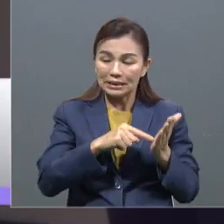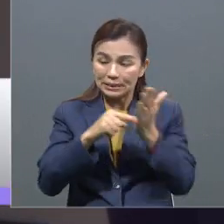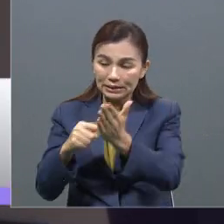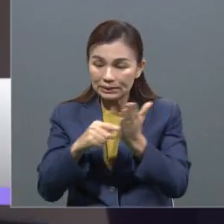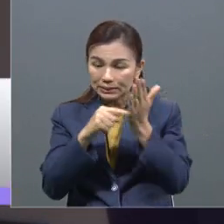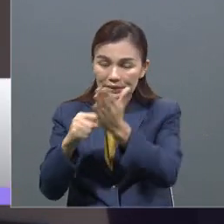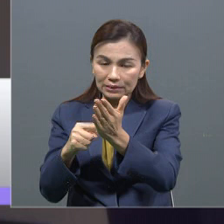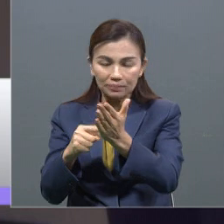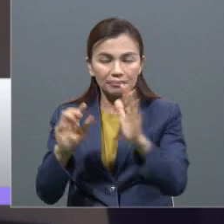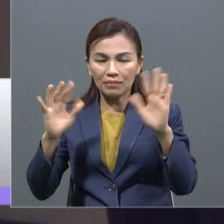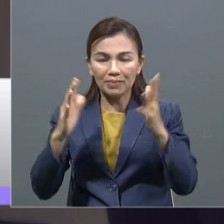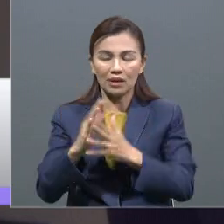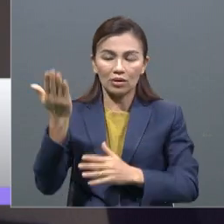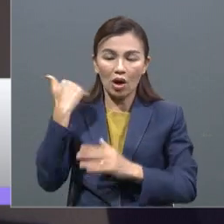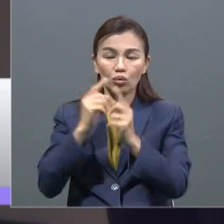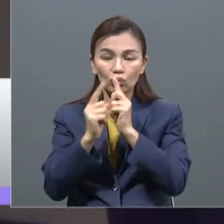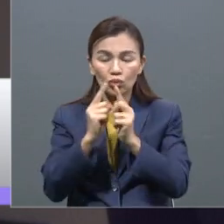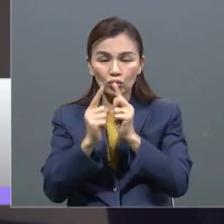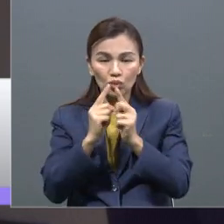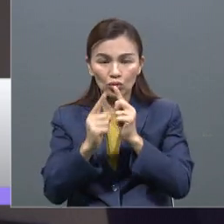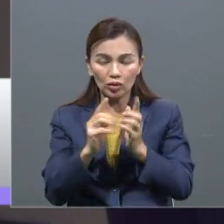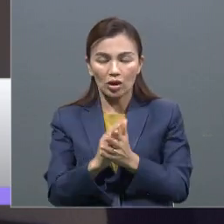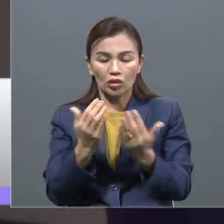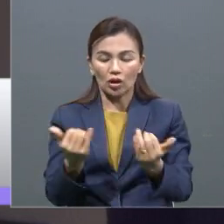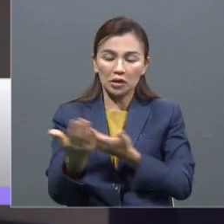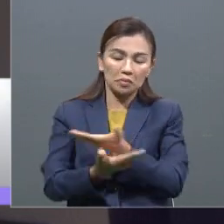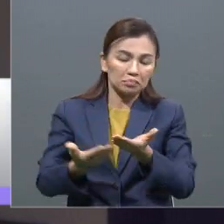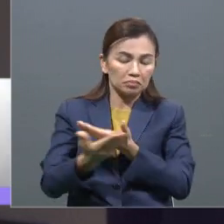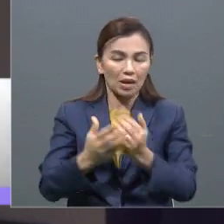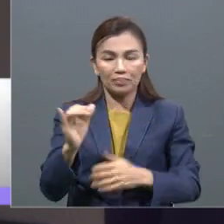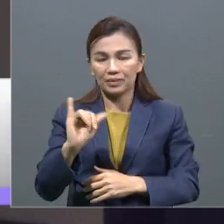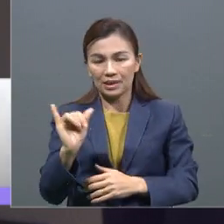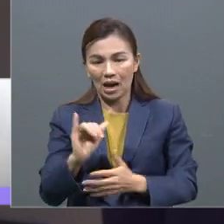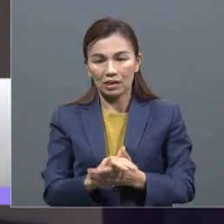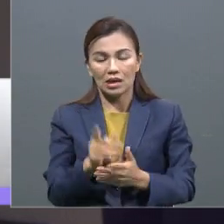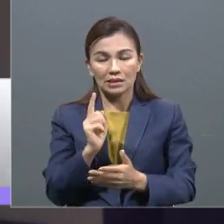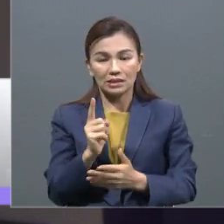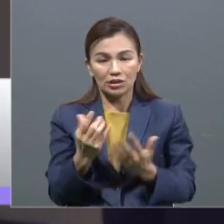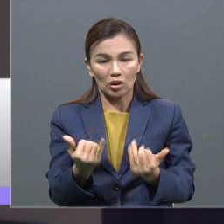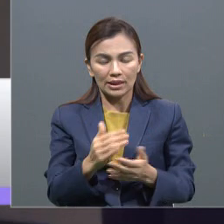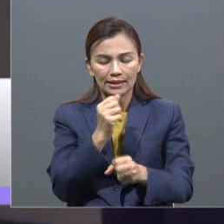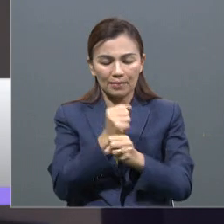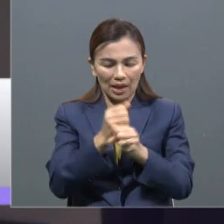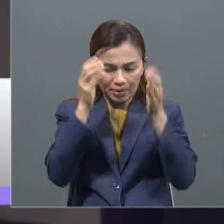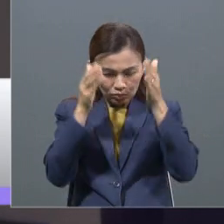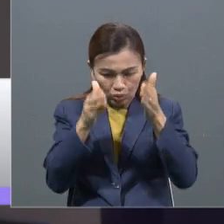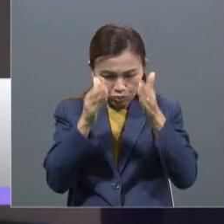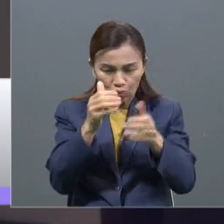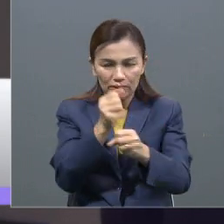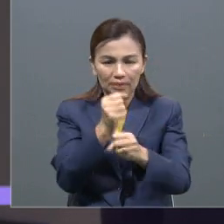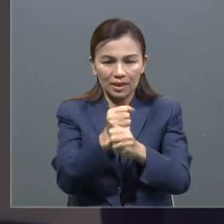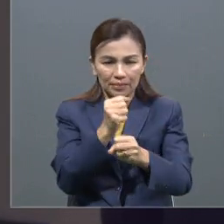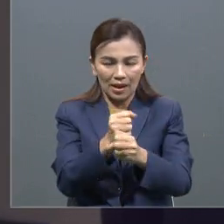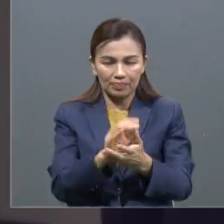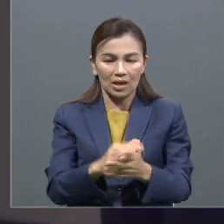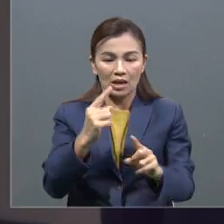ในทางพูดคุยกันที่ผ่านมาในช่วงนี้ก็ยังไม่มีการคุยอะไรกันก็ปกติตอนนี้ก็ทุกคนก็หมกมุ่นกับเรื่องงานแล้วก็เดือนนี้อย่างที่ท่านนายก